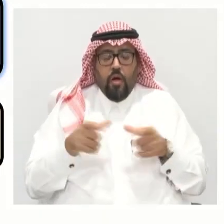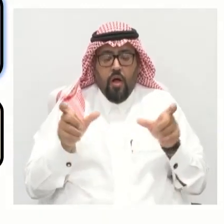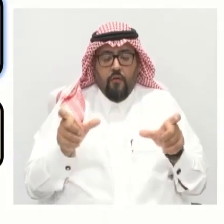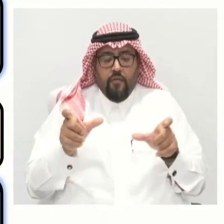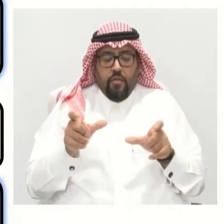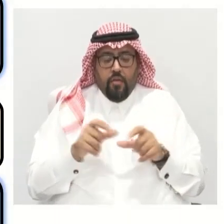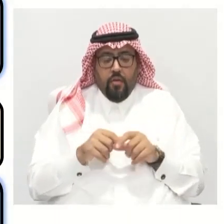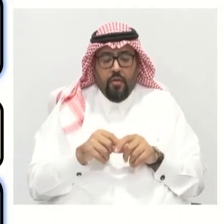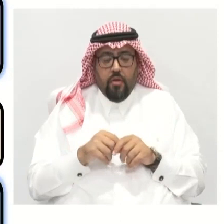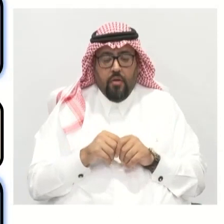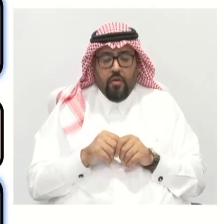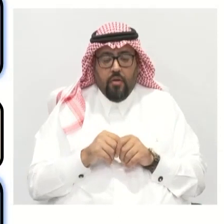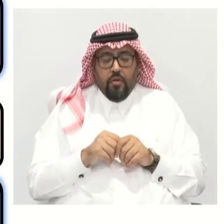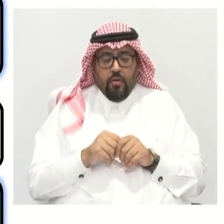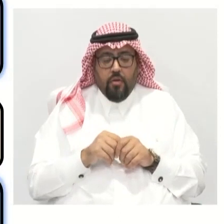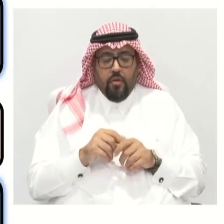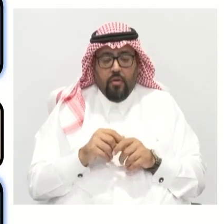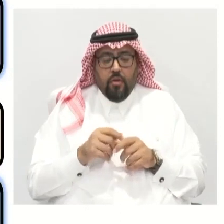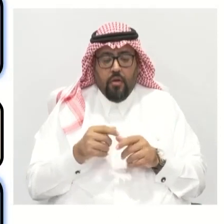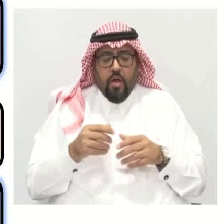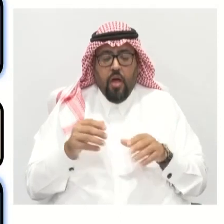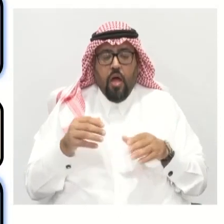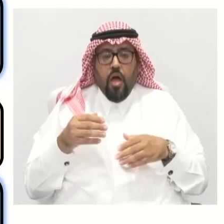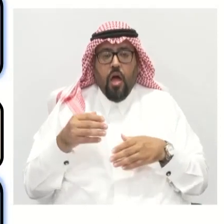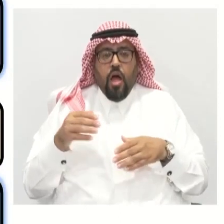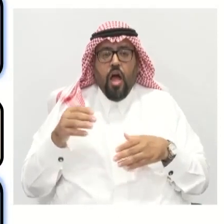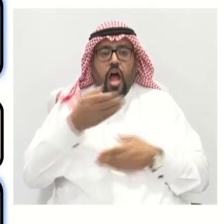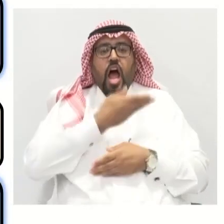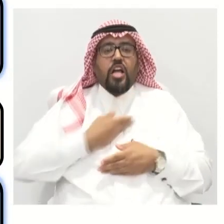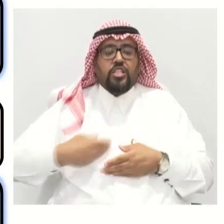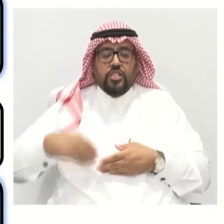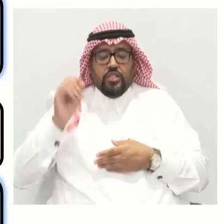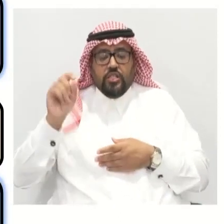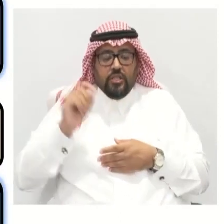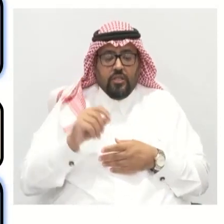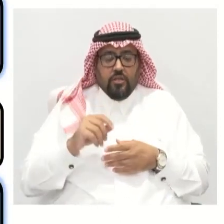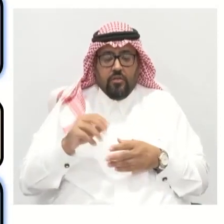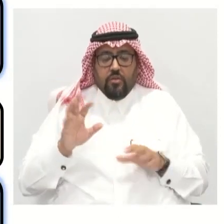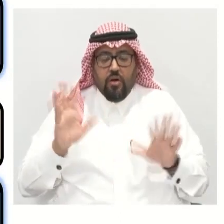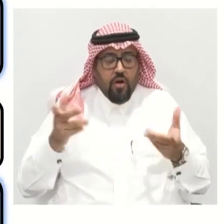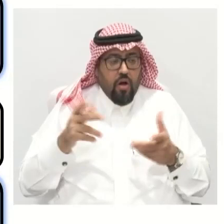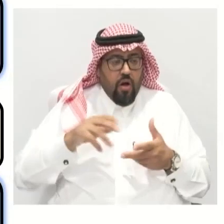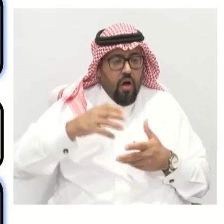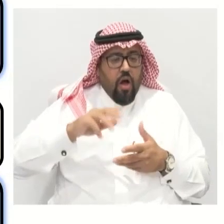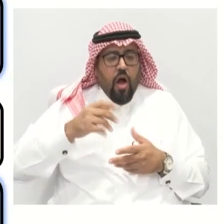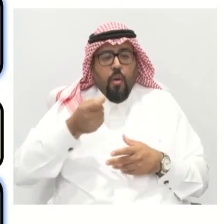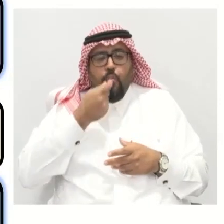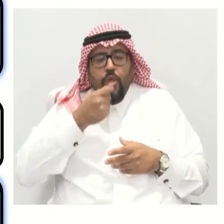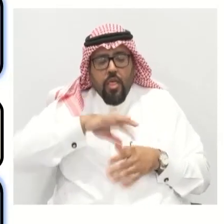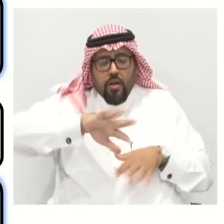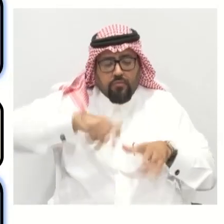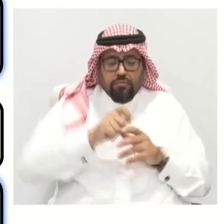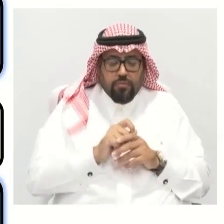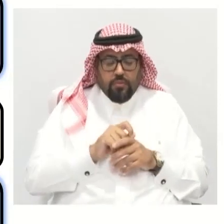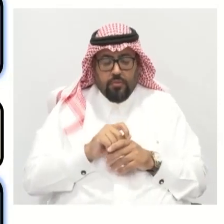حمايه المواطنين ايضا سلامه حجاج بيت الله الحرام منع الجريمه ومكافحه المخدرات